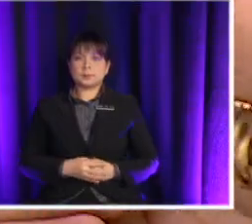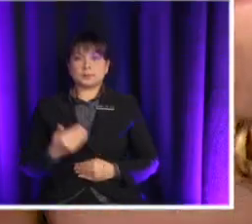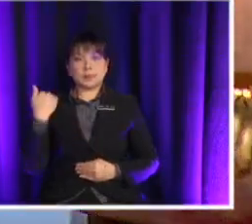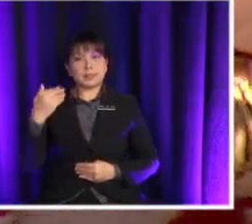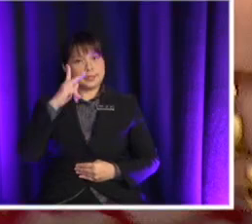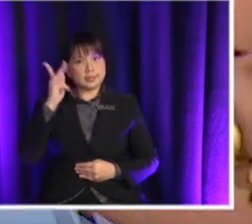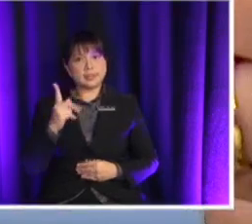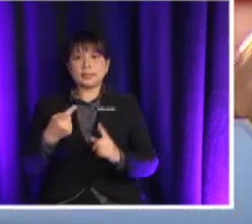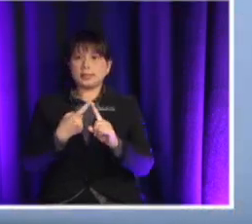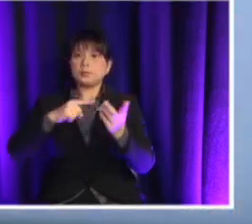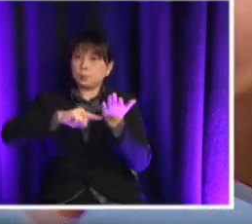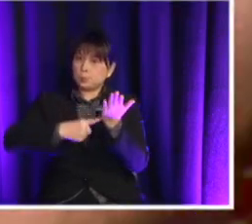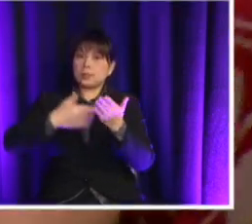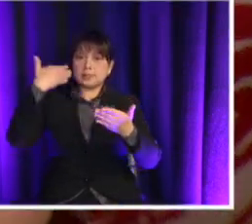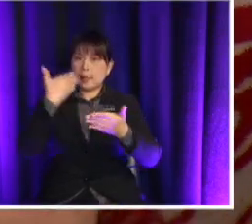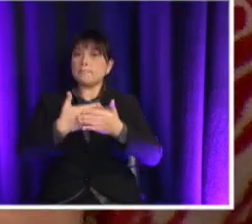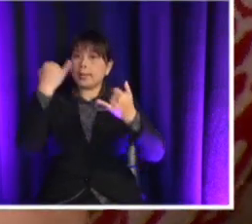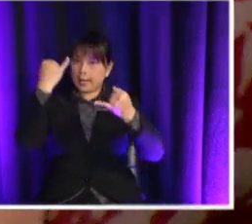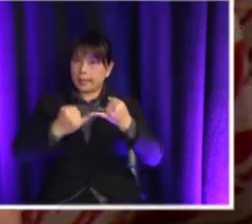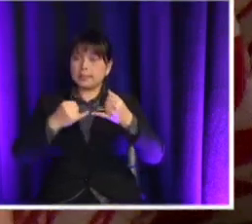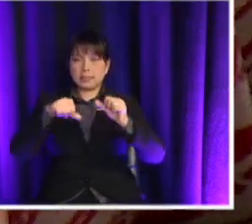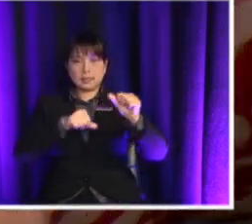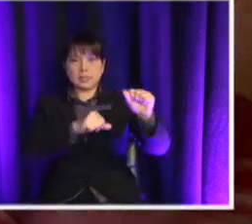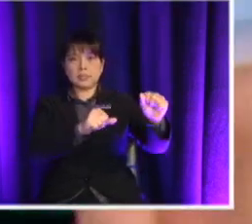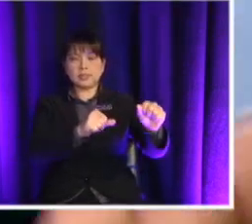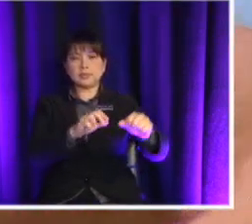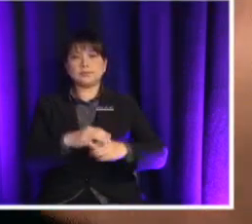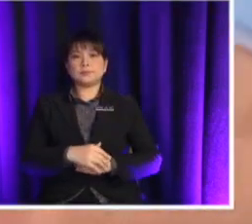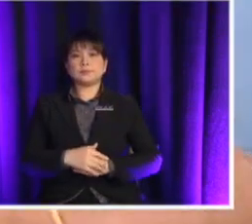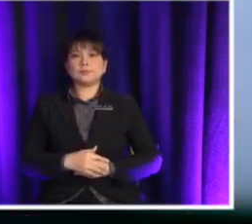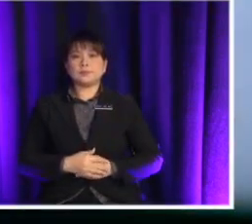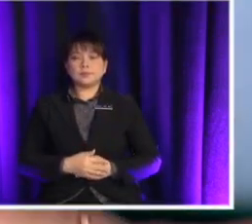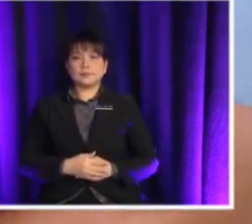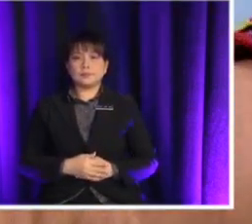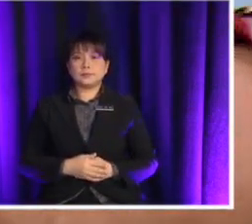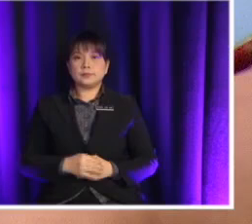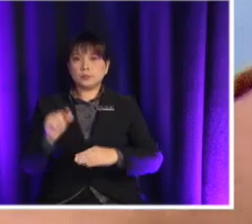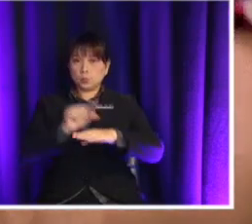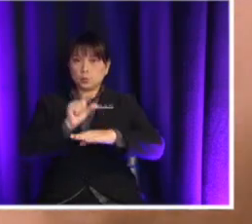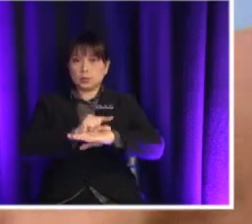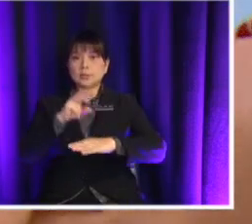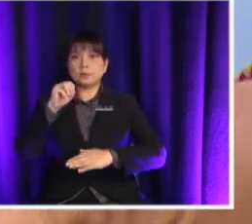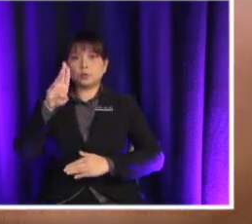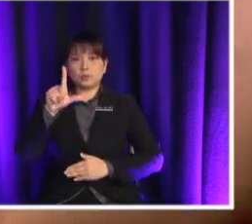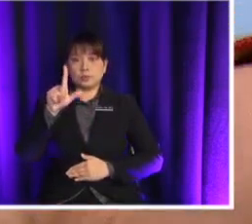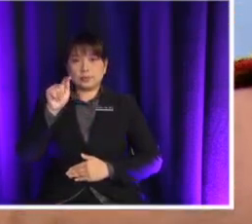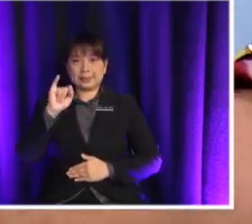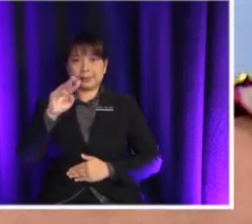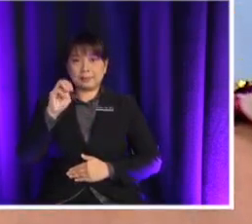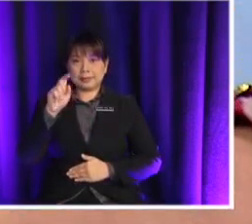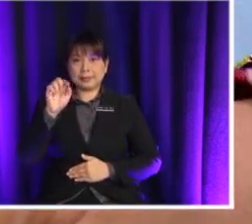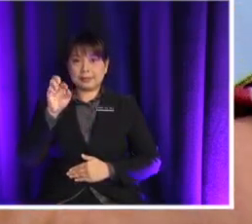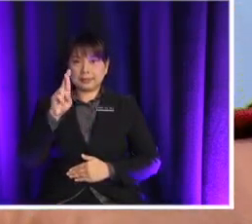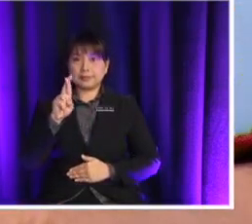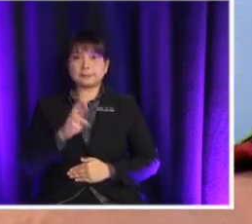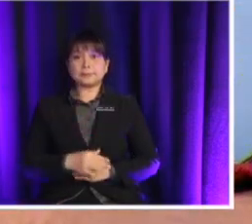akhir ni dia pengalih. So kita uji, kita ambil rintangan yang rendah. Ini multimeter, so kita tadi banyak meter kan. So kita